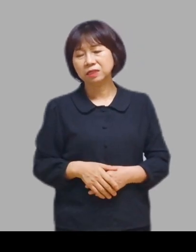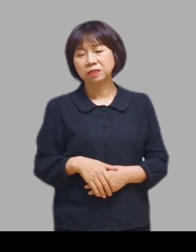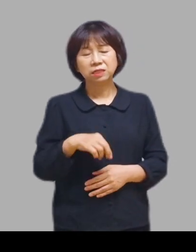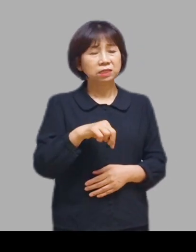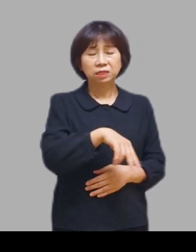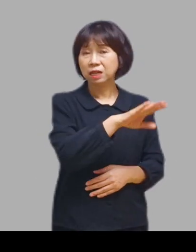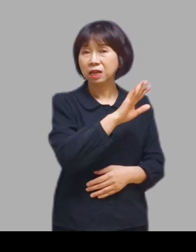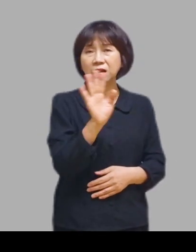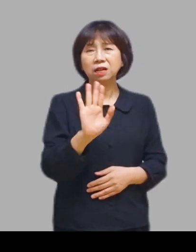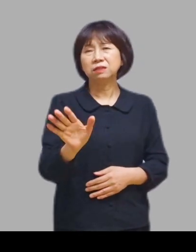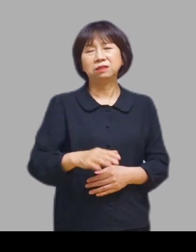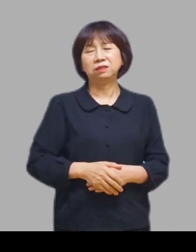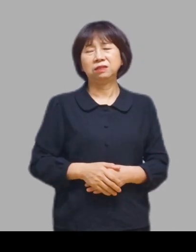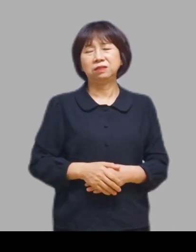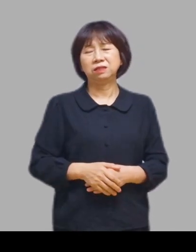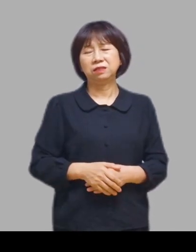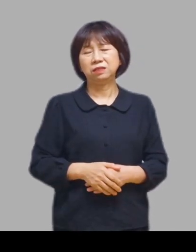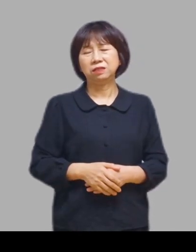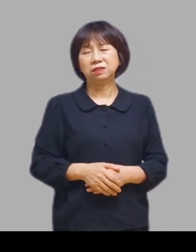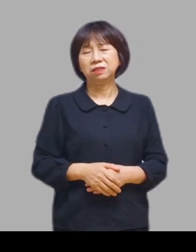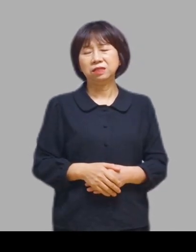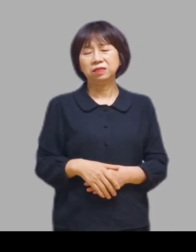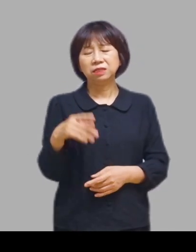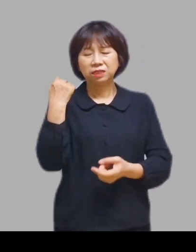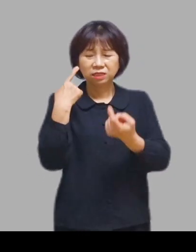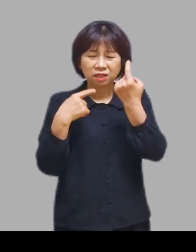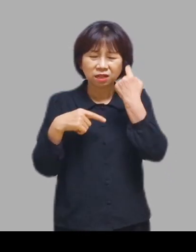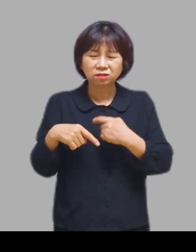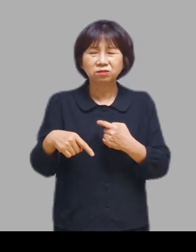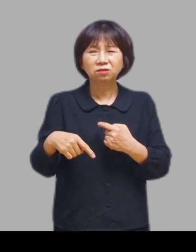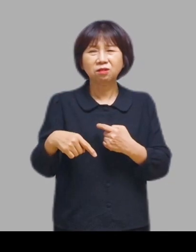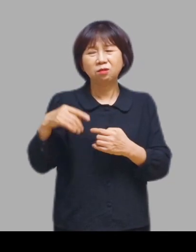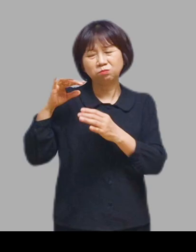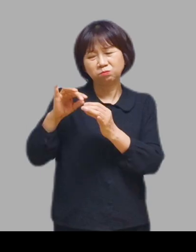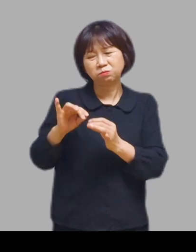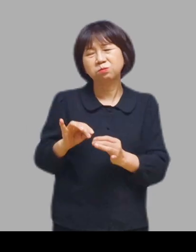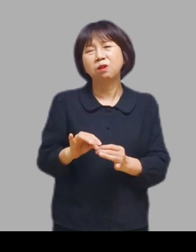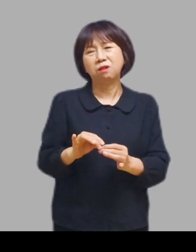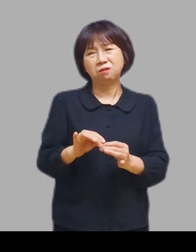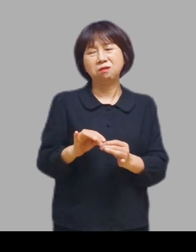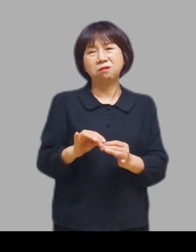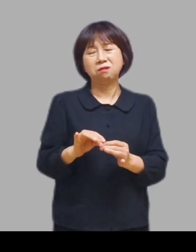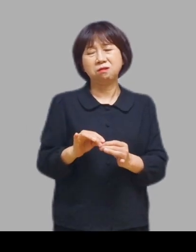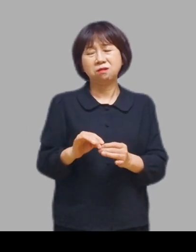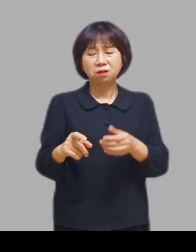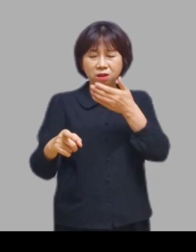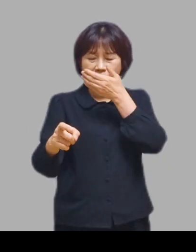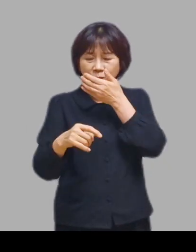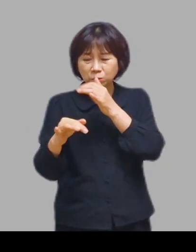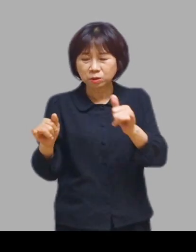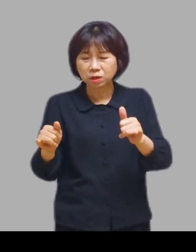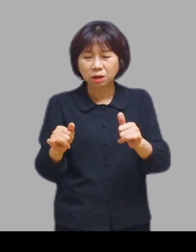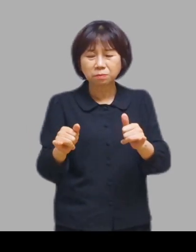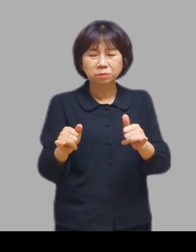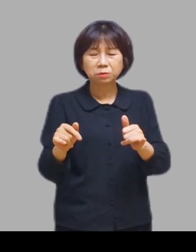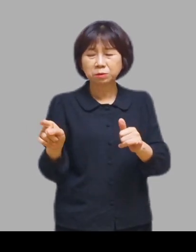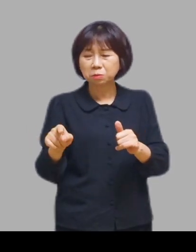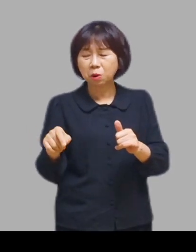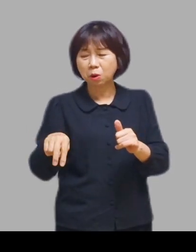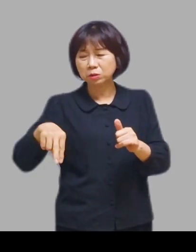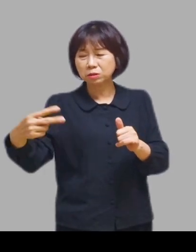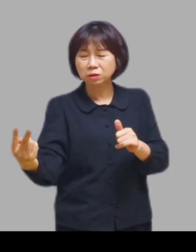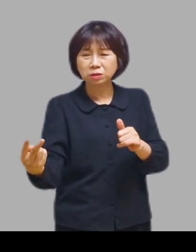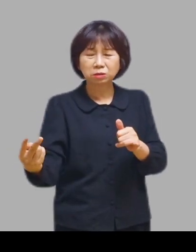안으로 깊이 들어와 있는 것입니다. 그러니까 사마리아 사람은 강도 만난 사람을 멀리서 본 것이 아닙니다.